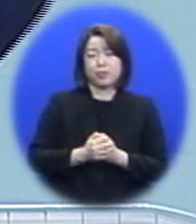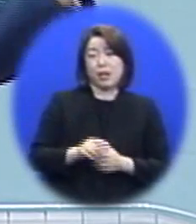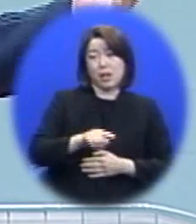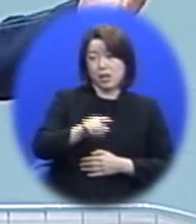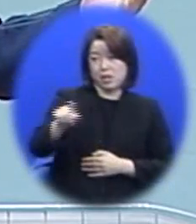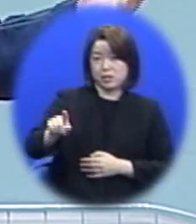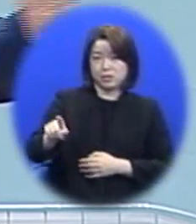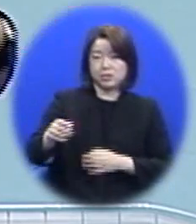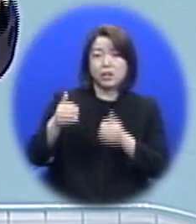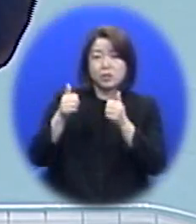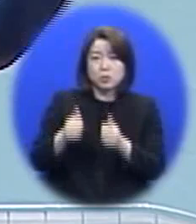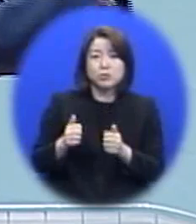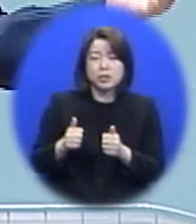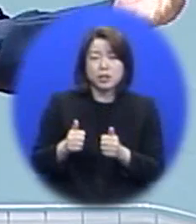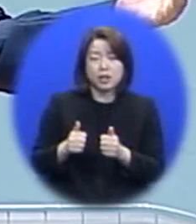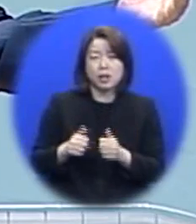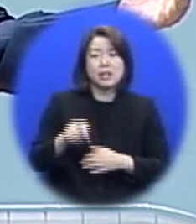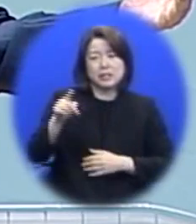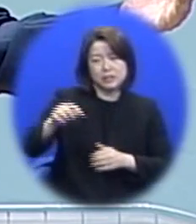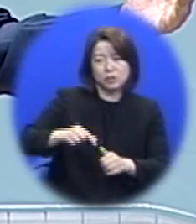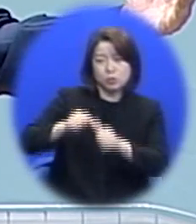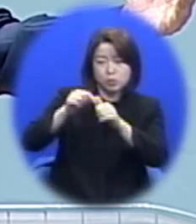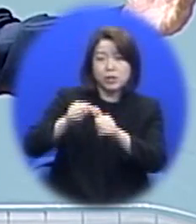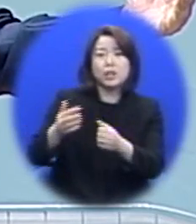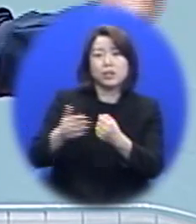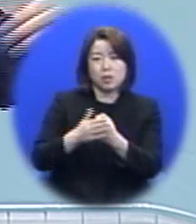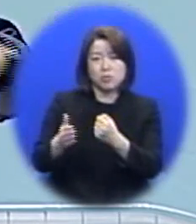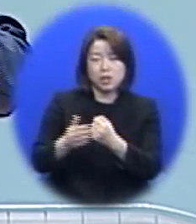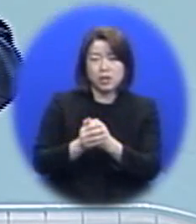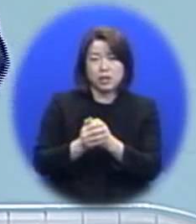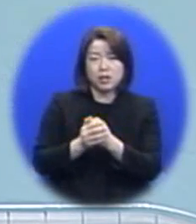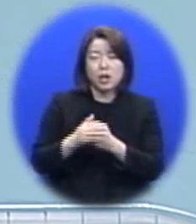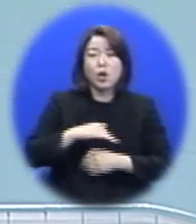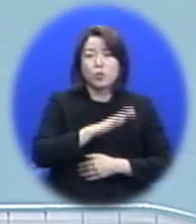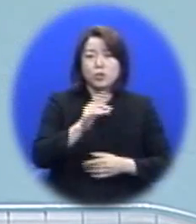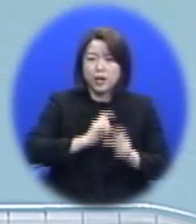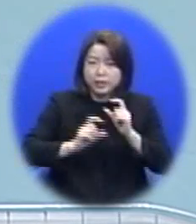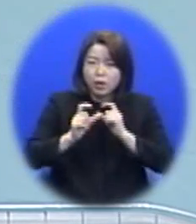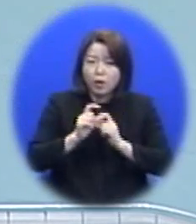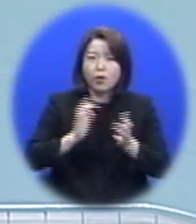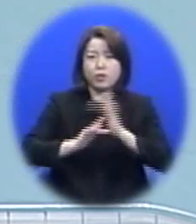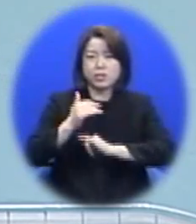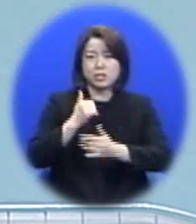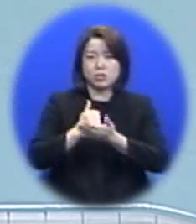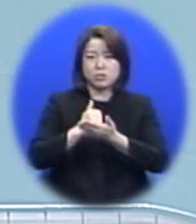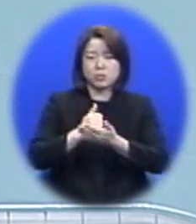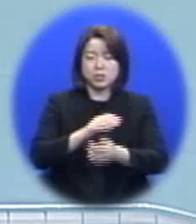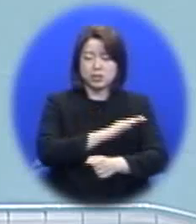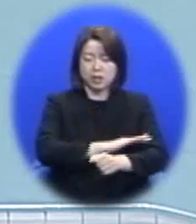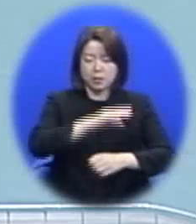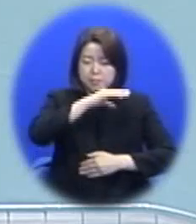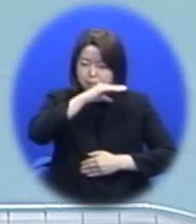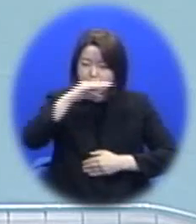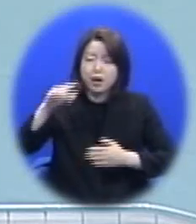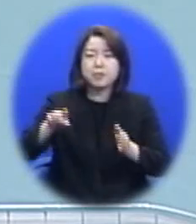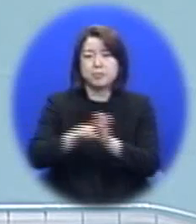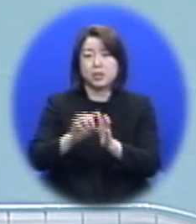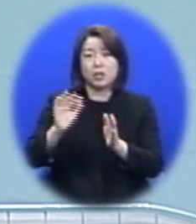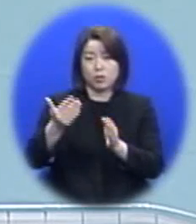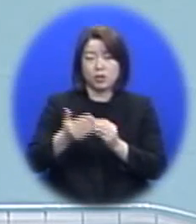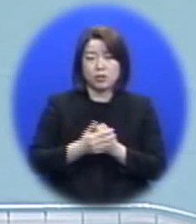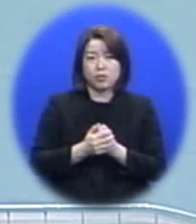그들의 존재가 그들을 구원해야 되겠기 때문에 우리가 더욱 예수님을 제대로 믿게 되는 거죠.